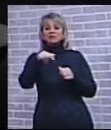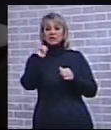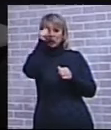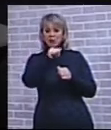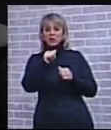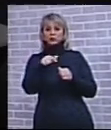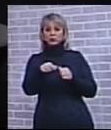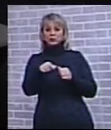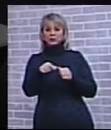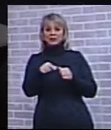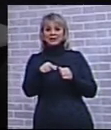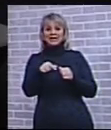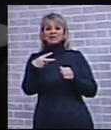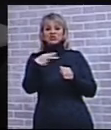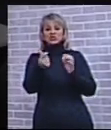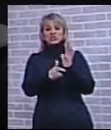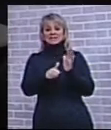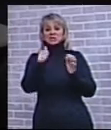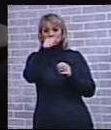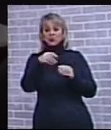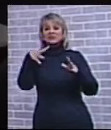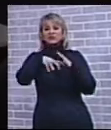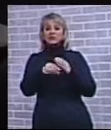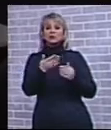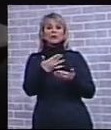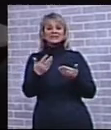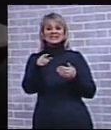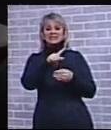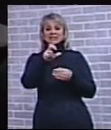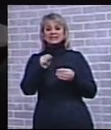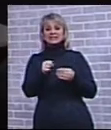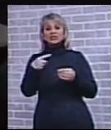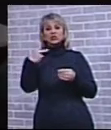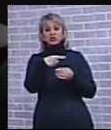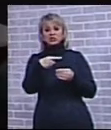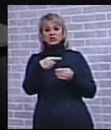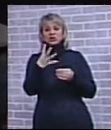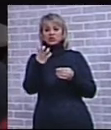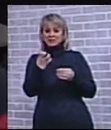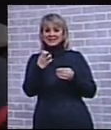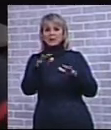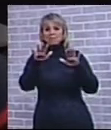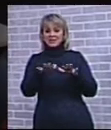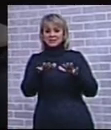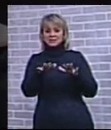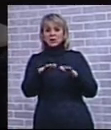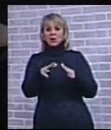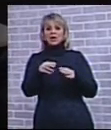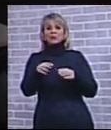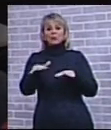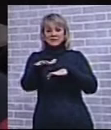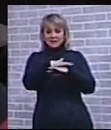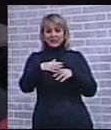году, за 2016 год, введено где-то на 1400 мест дойного